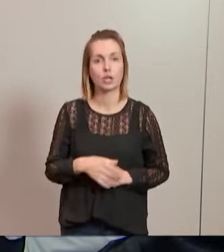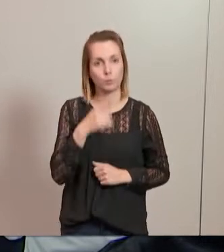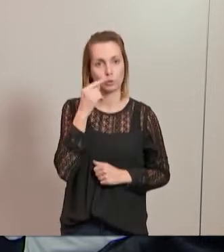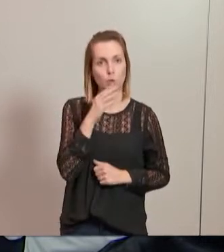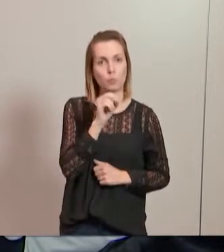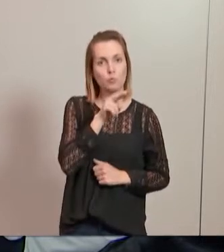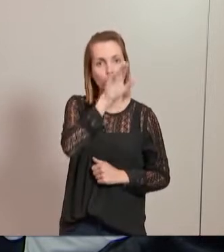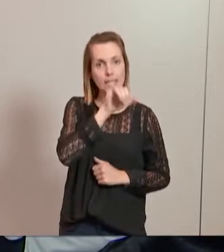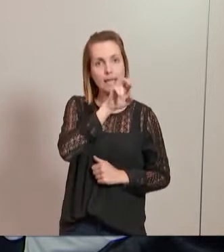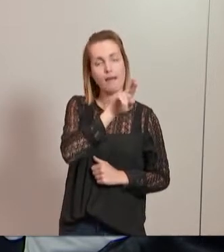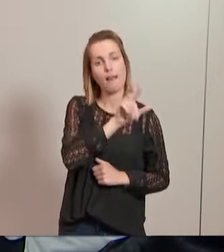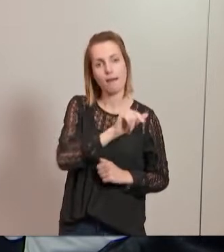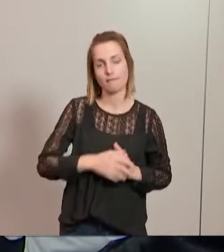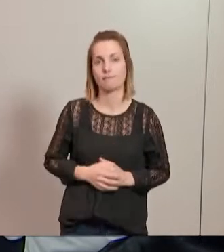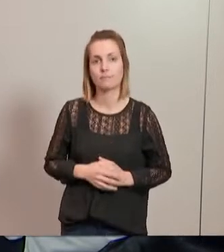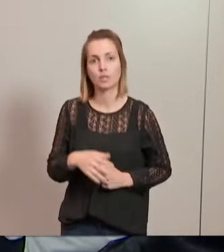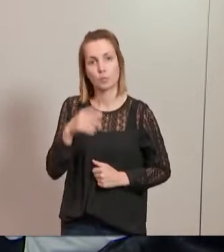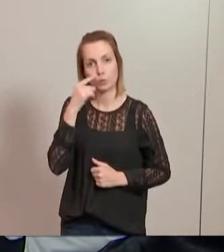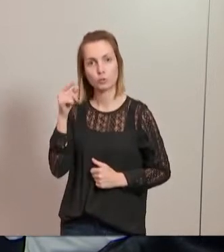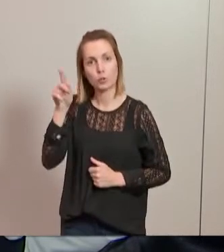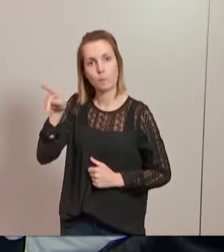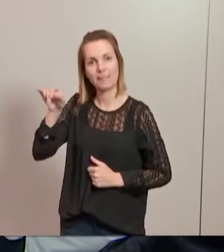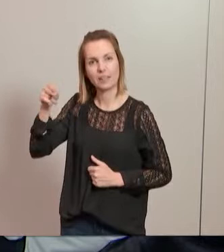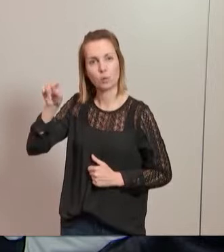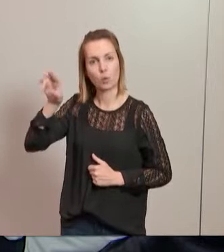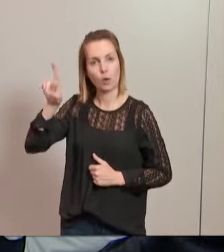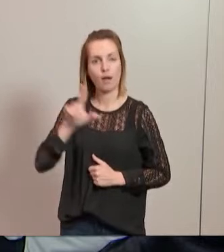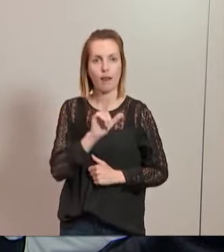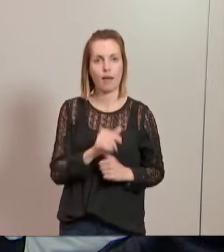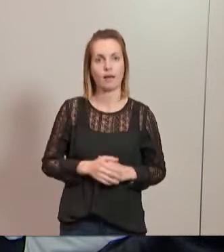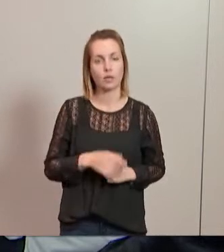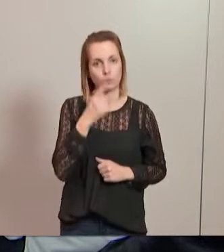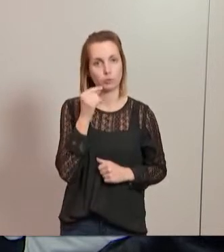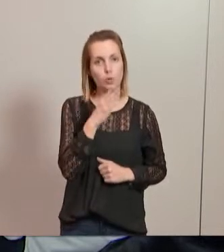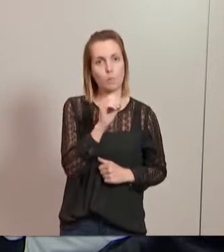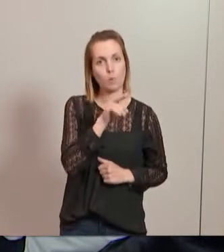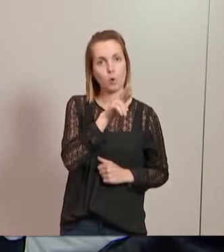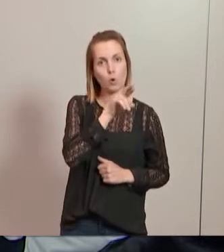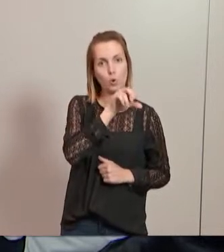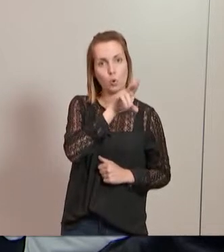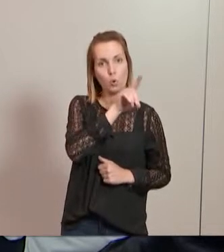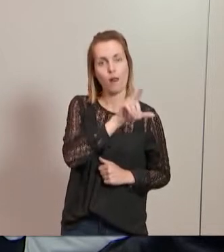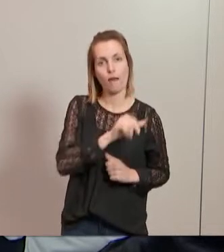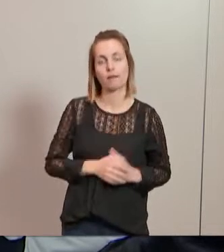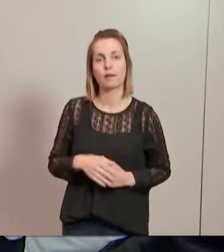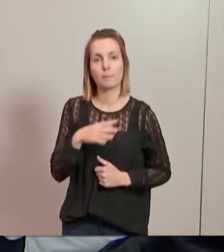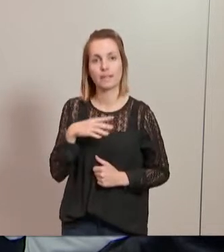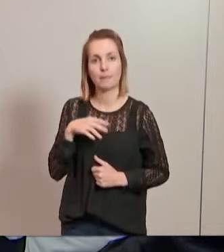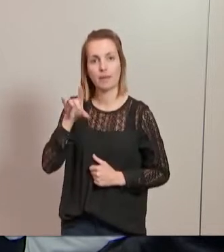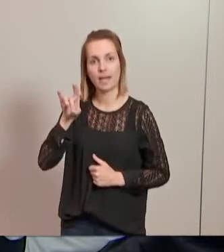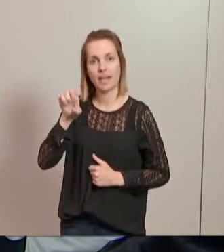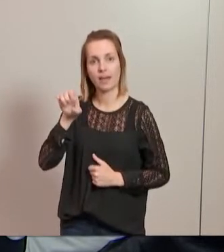Bouillet. Présent. Jacques Pinault. Présent. Jean-Max Borot. Présent. Annie Hervouet.